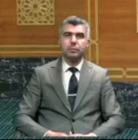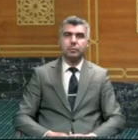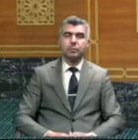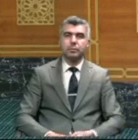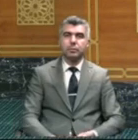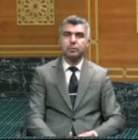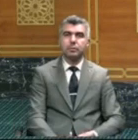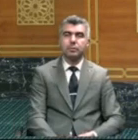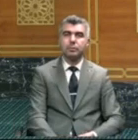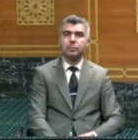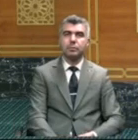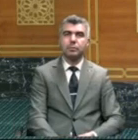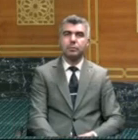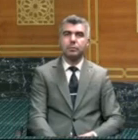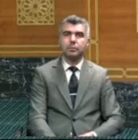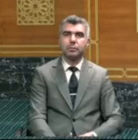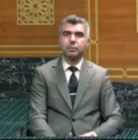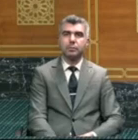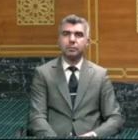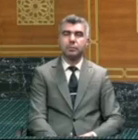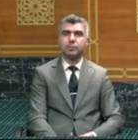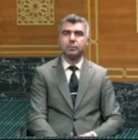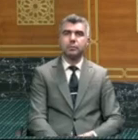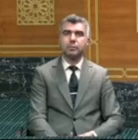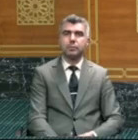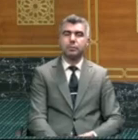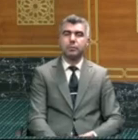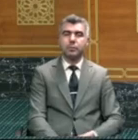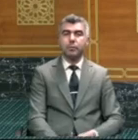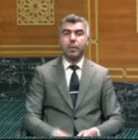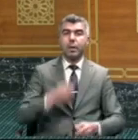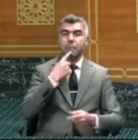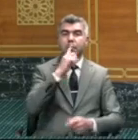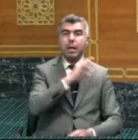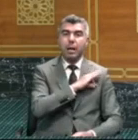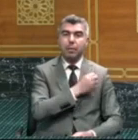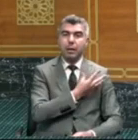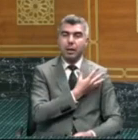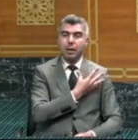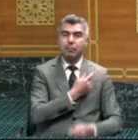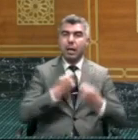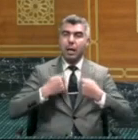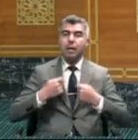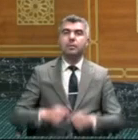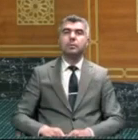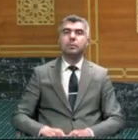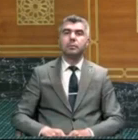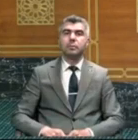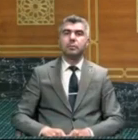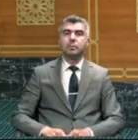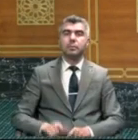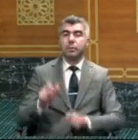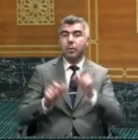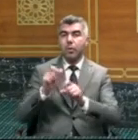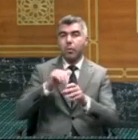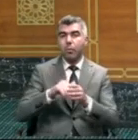السيد الوزير المنتدى بسم الله الرحمن الرحيم السيد الرئيس السيده والساده